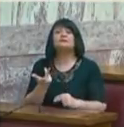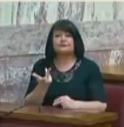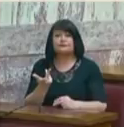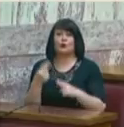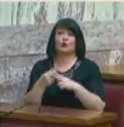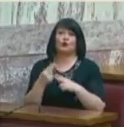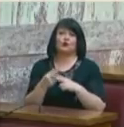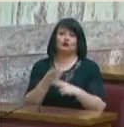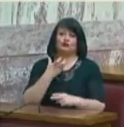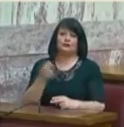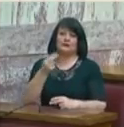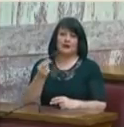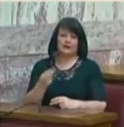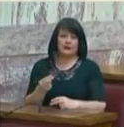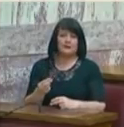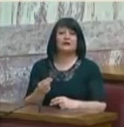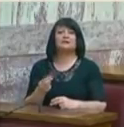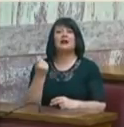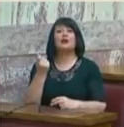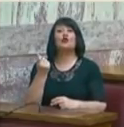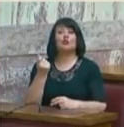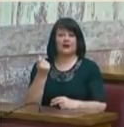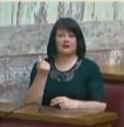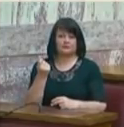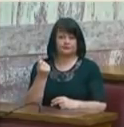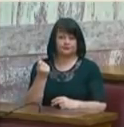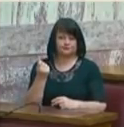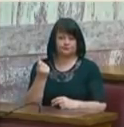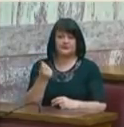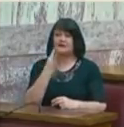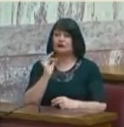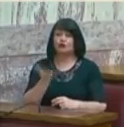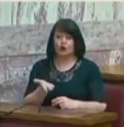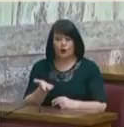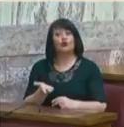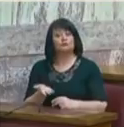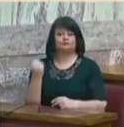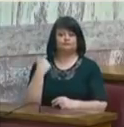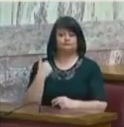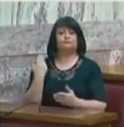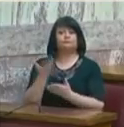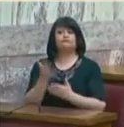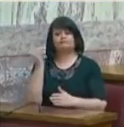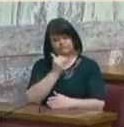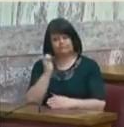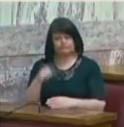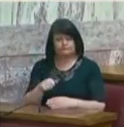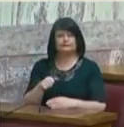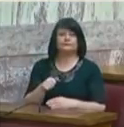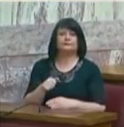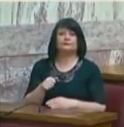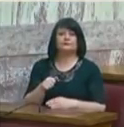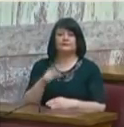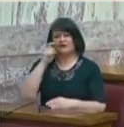κρίσιμα θέματα της οικονομίας. Γι' αυτό και ανταποκριθήκαμε αμέσως στο